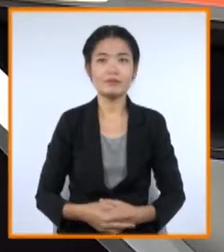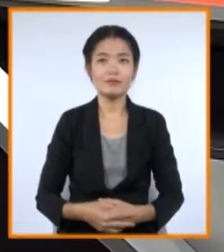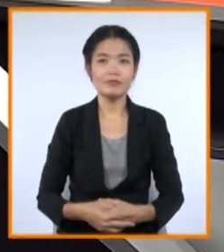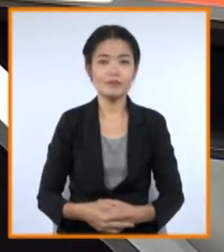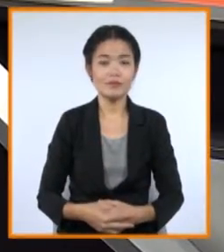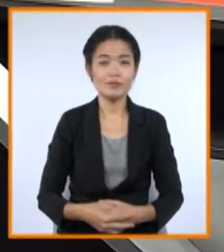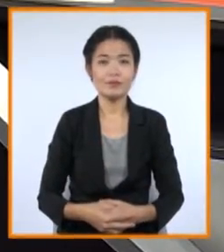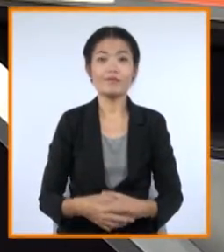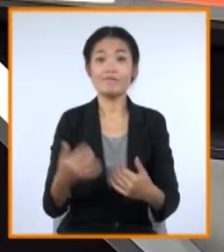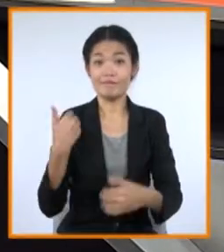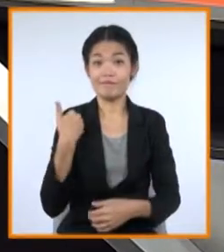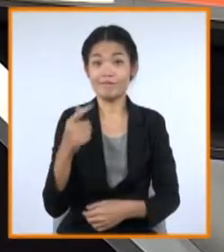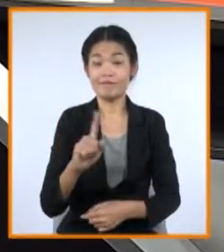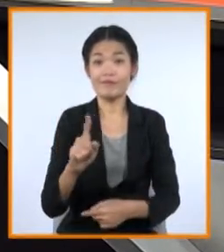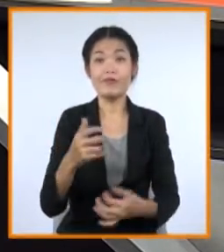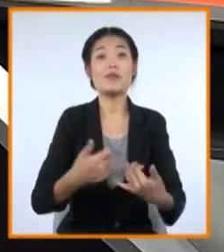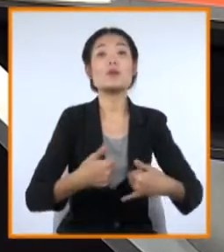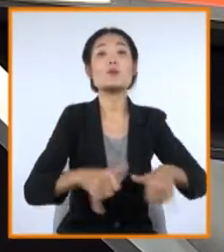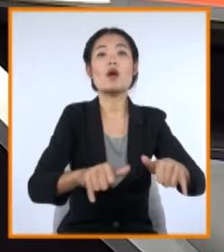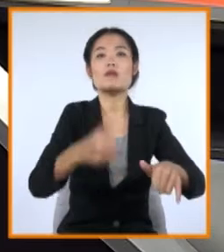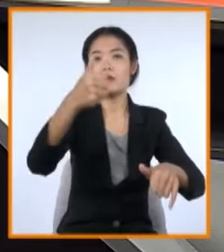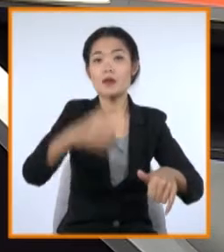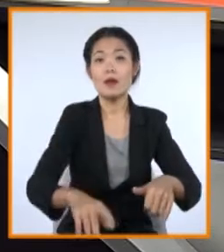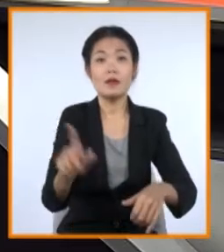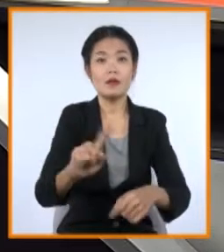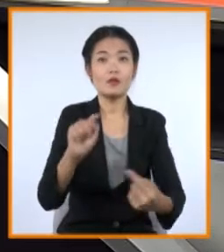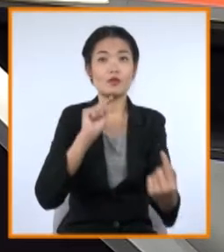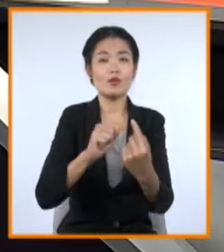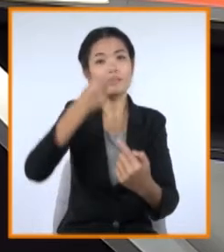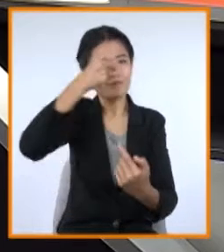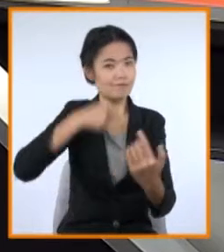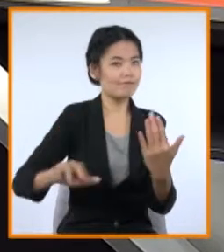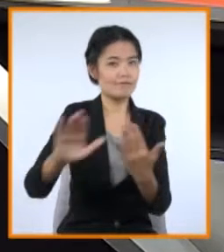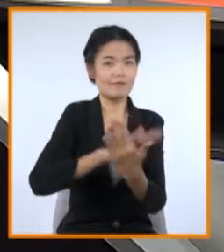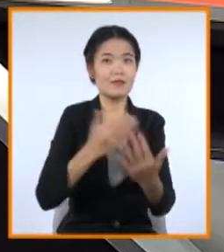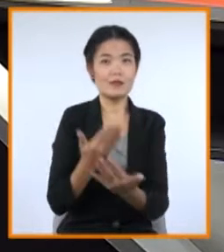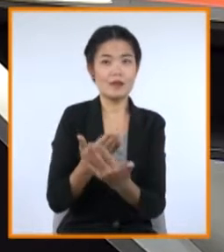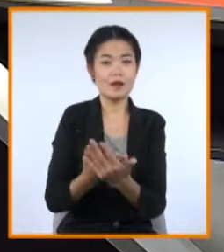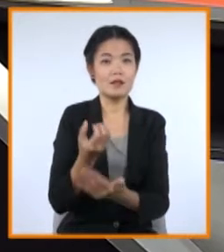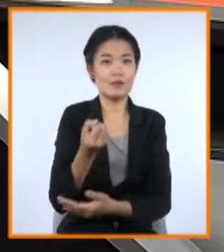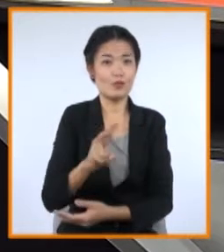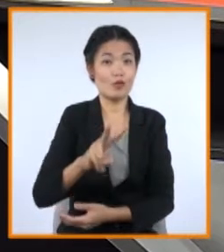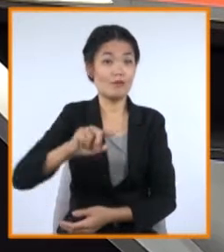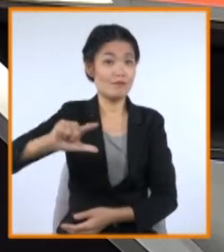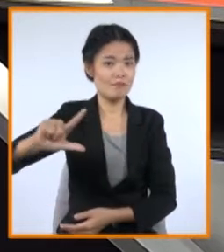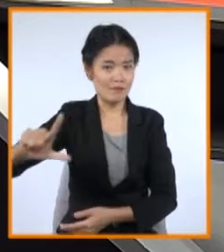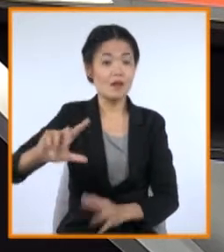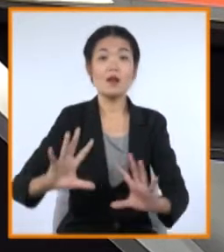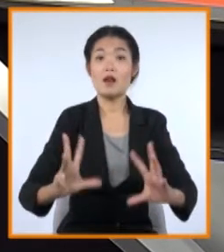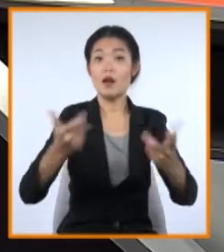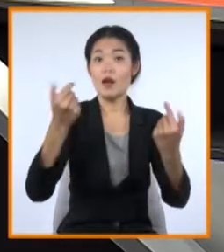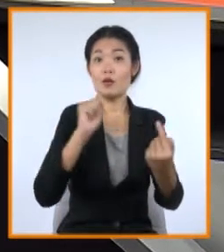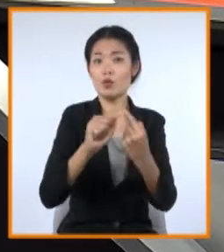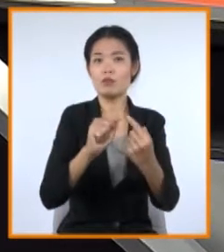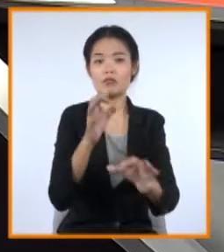แต่ต้องบอกว่ามีหนึ่งเรื่องค่ะที่ทิ้งเอาไว้เฉยๆไม่ได้เป็นเรื่องราวในประเทศเรานะคะกับเงิน12ล้านบาทที่หายไปจากระ